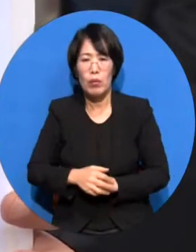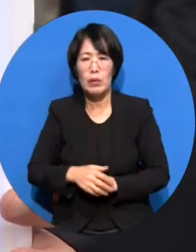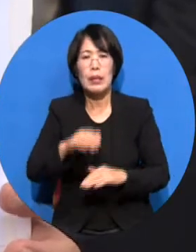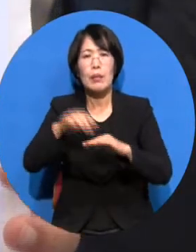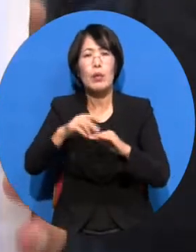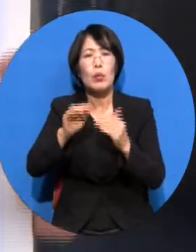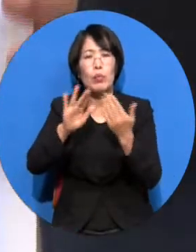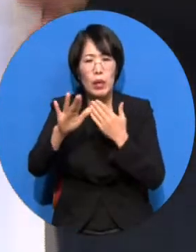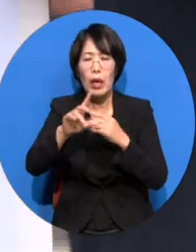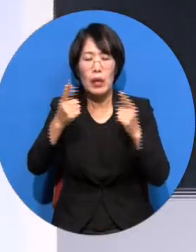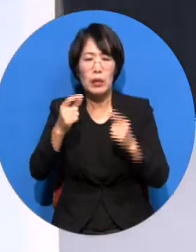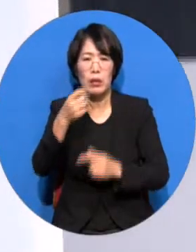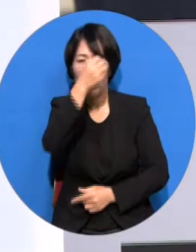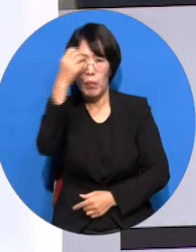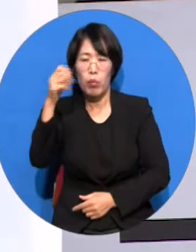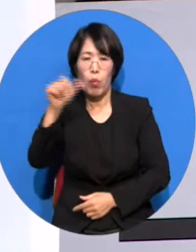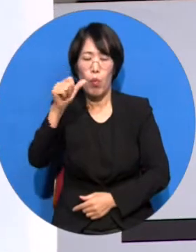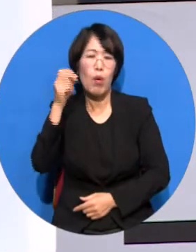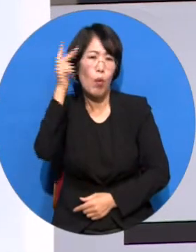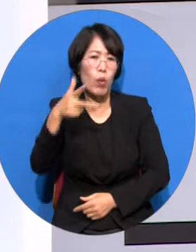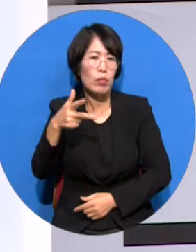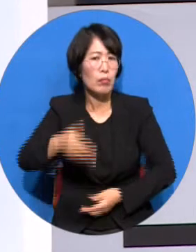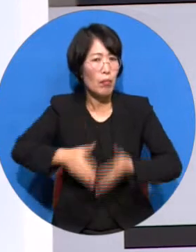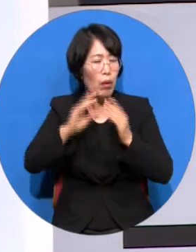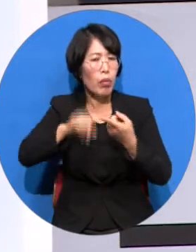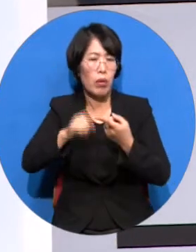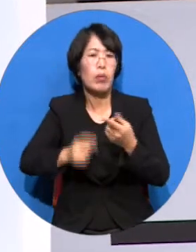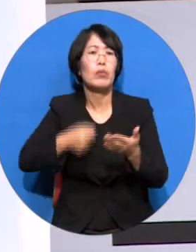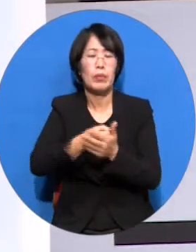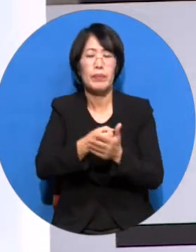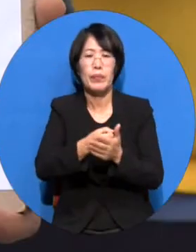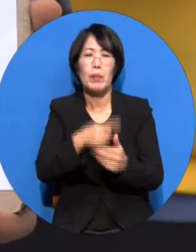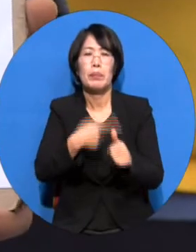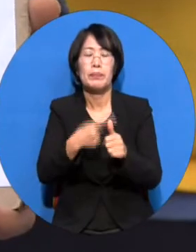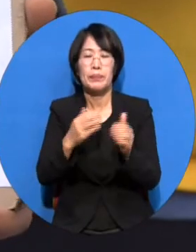미래가 아닌 5성급 호텔의 필요성으로 단순하게 지정됐다며 비판했습니다.